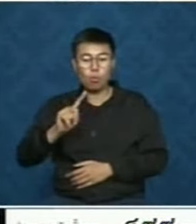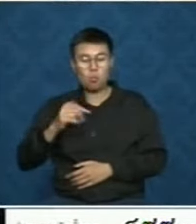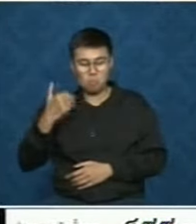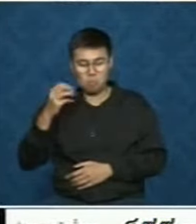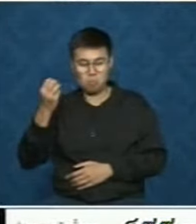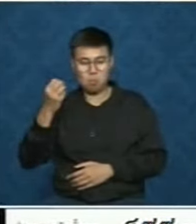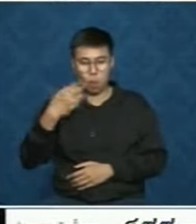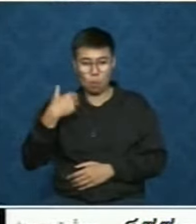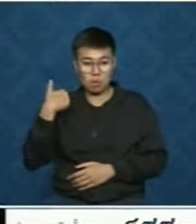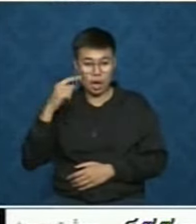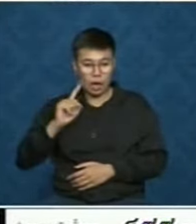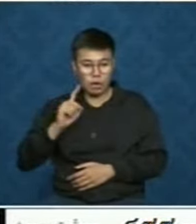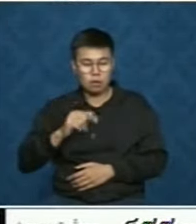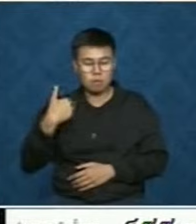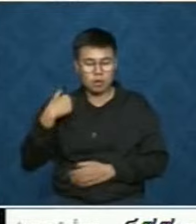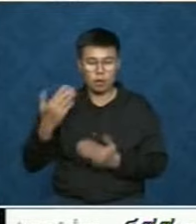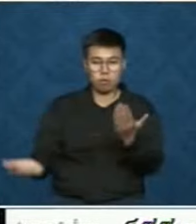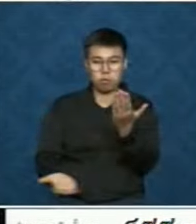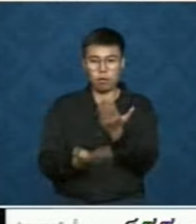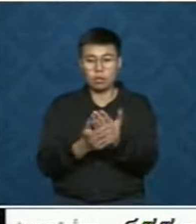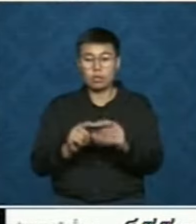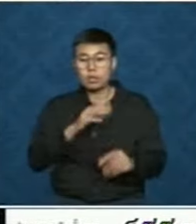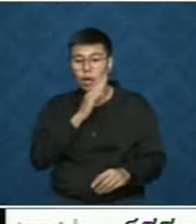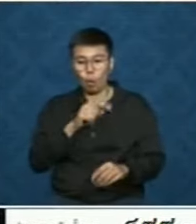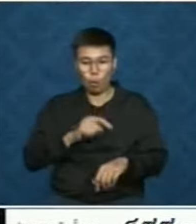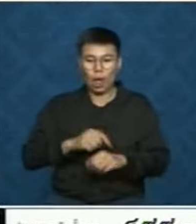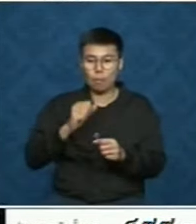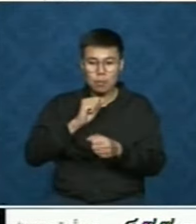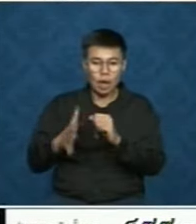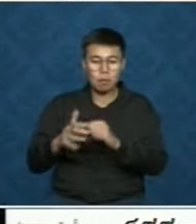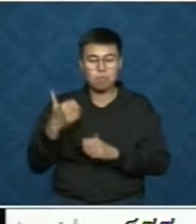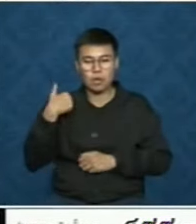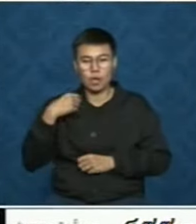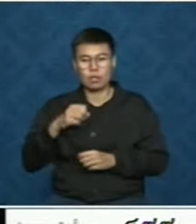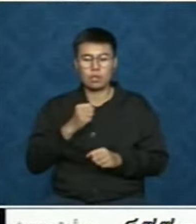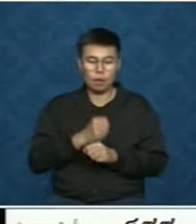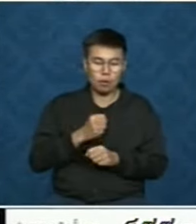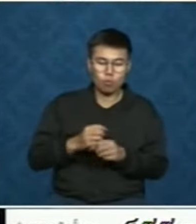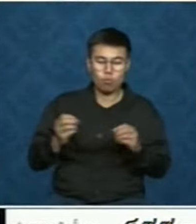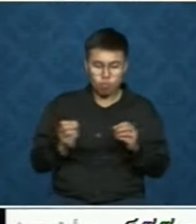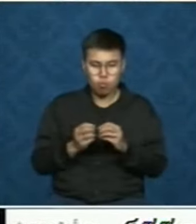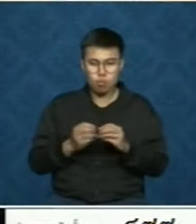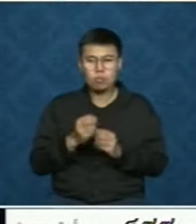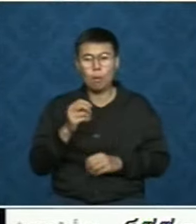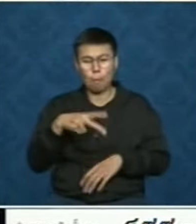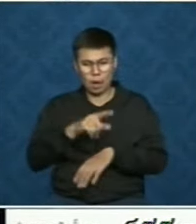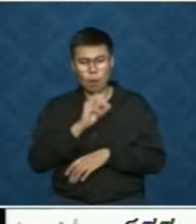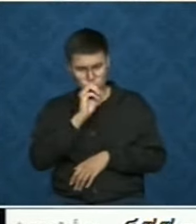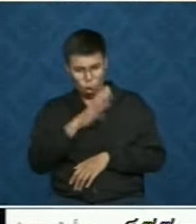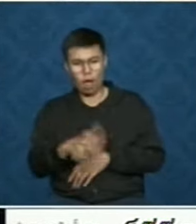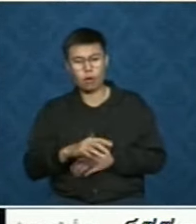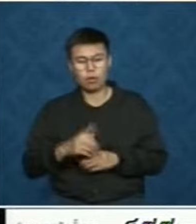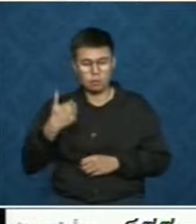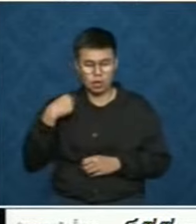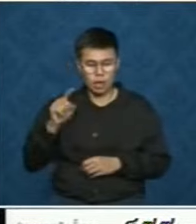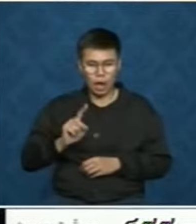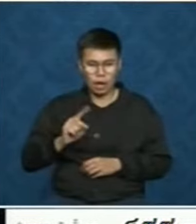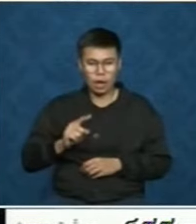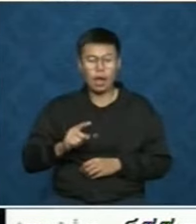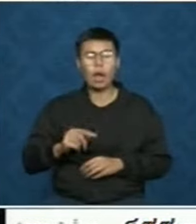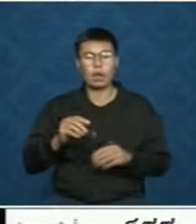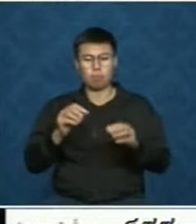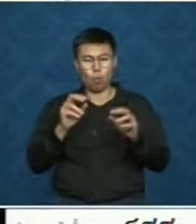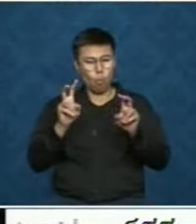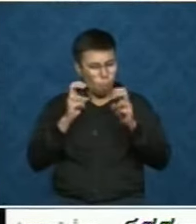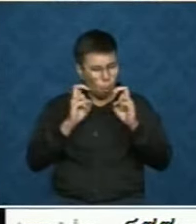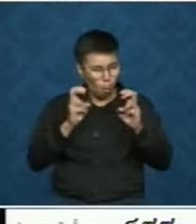ครั้งถ้าไม่ทันประกบครั้งนี้แล้วกลับเข้ามาอีกครั้งเนี่ยท่านประธานก็บอกเองว่ามันจะมีความยุ่งยากครับและหลักการก็เป็นหลักการที่ใกล้ที่เป็นหลัก